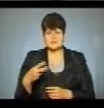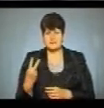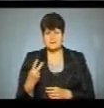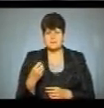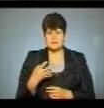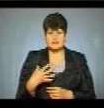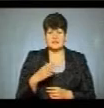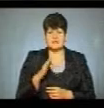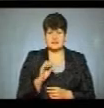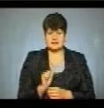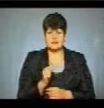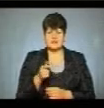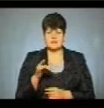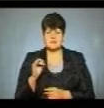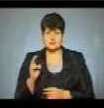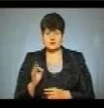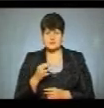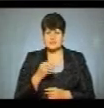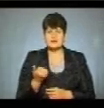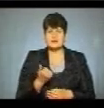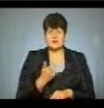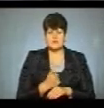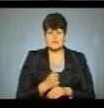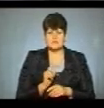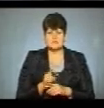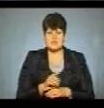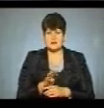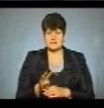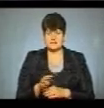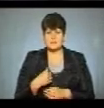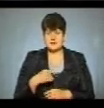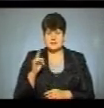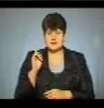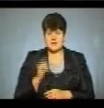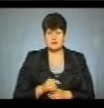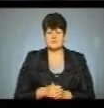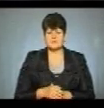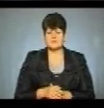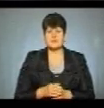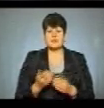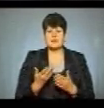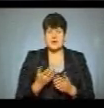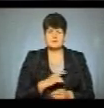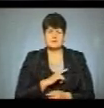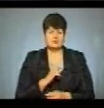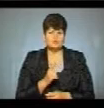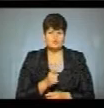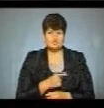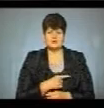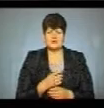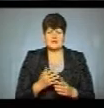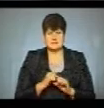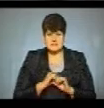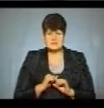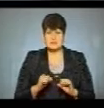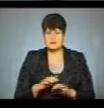А-32-15 Андрій Грицько розповів, які основні завдання артилерії. Як ми знаємо, яка би потужна і які би сміливі